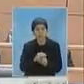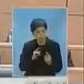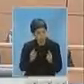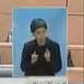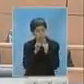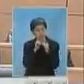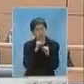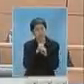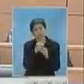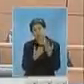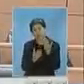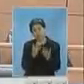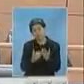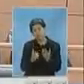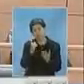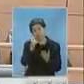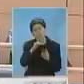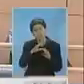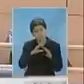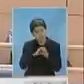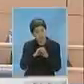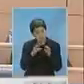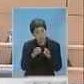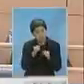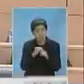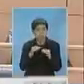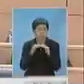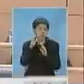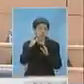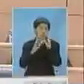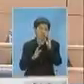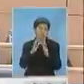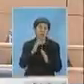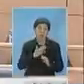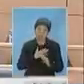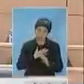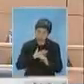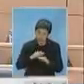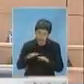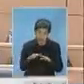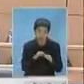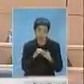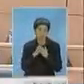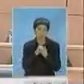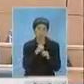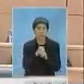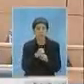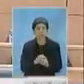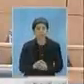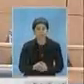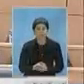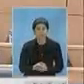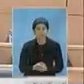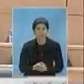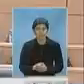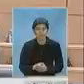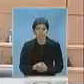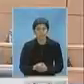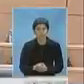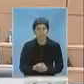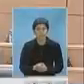กันครับแบบไหนอย่างไรภายใต้วิถีทางของขบวนประชาธิปไตยผมเต็มที่ตั้งแต่บัดนี้เป็นต้น